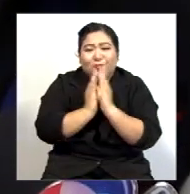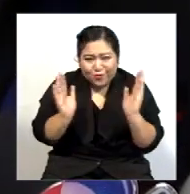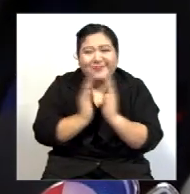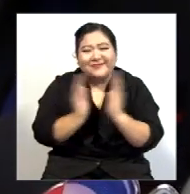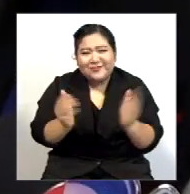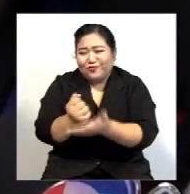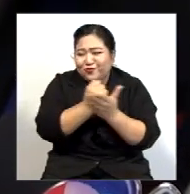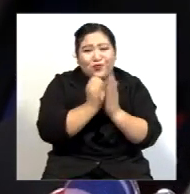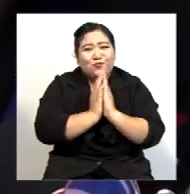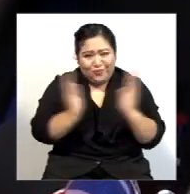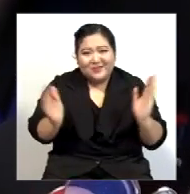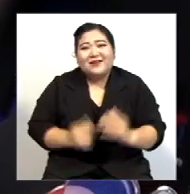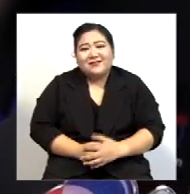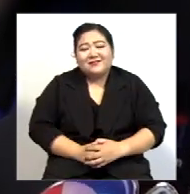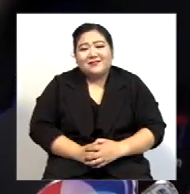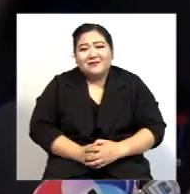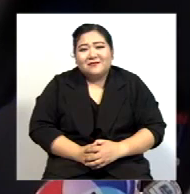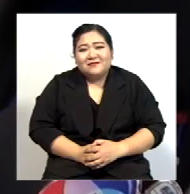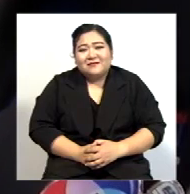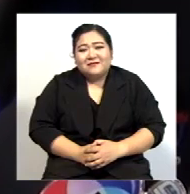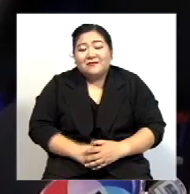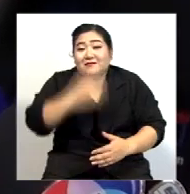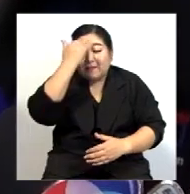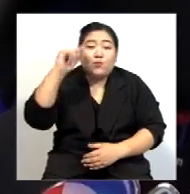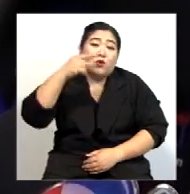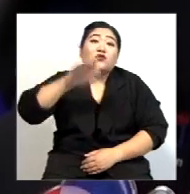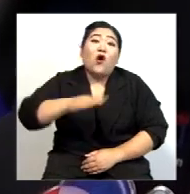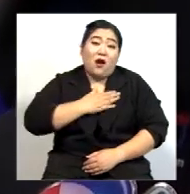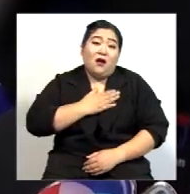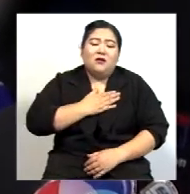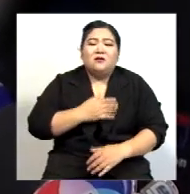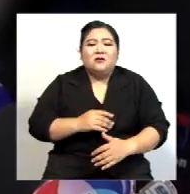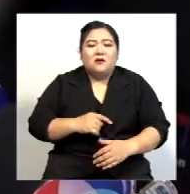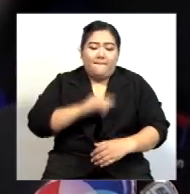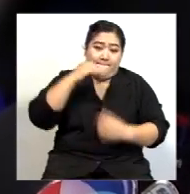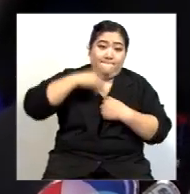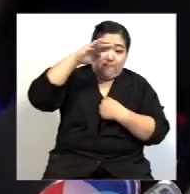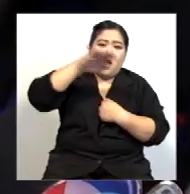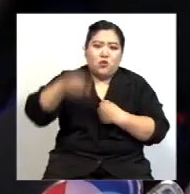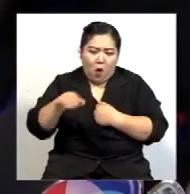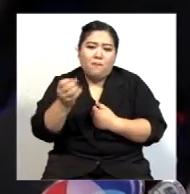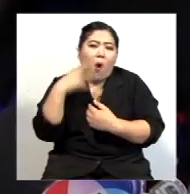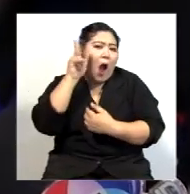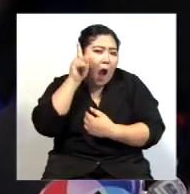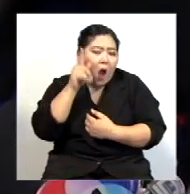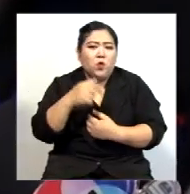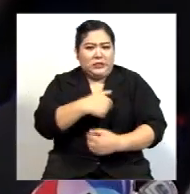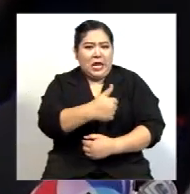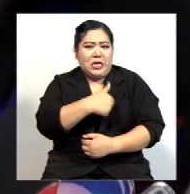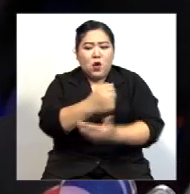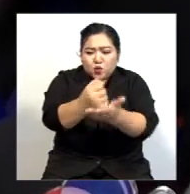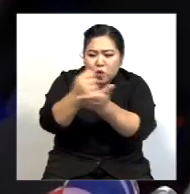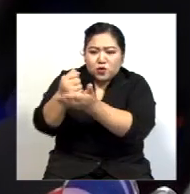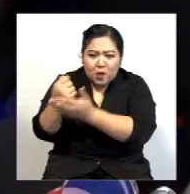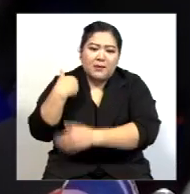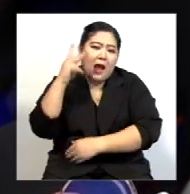ย ทางญาติเขาเอา เพราะว่าน้องสาวเขาก็บอกว่าเนี่ยเป็นเพราะว่าทางพวกพี่ๆนักข่าวเขาใจดีแล้วเขาก็บอก